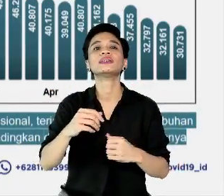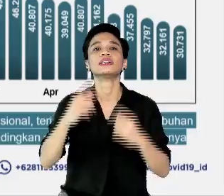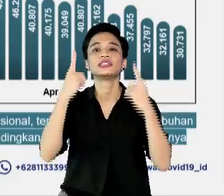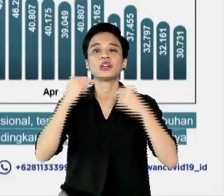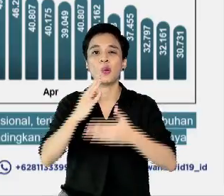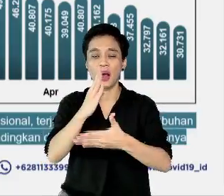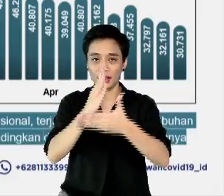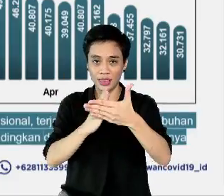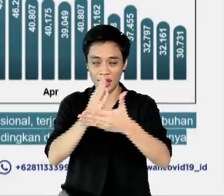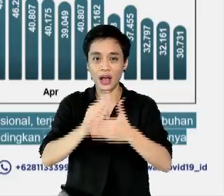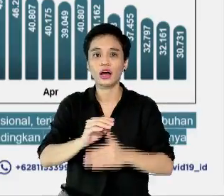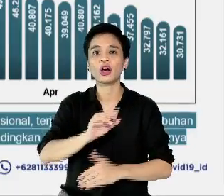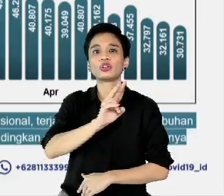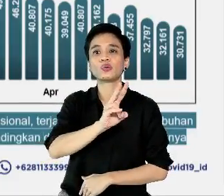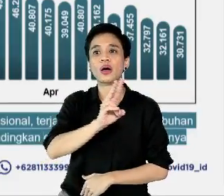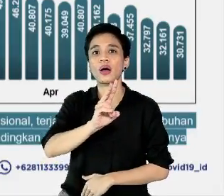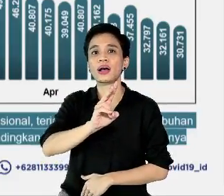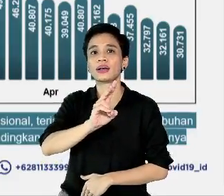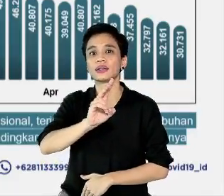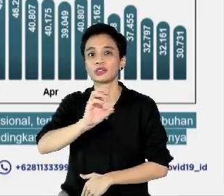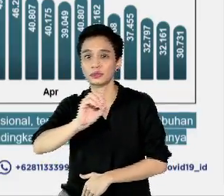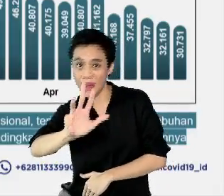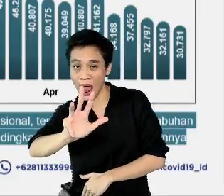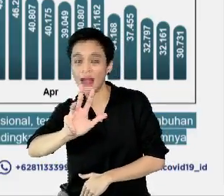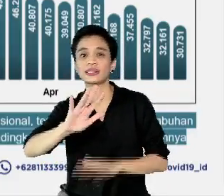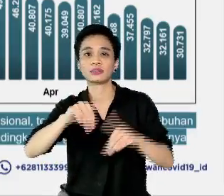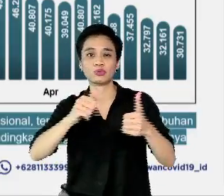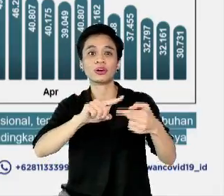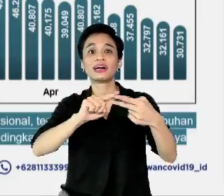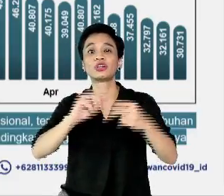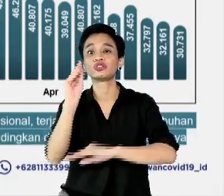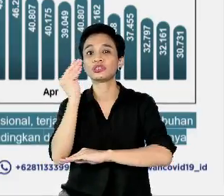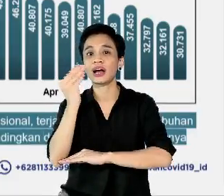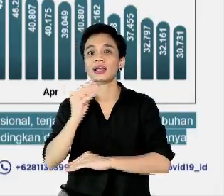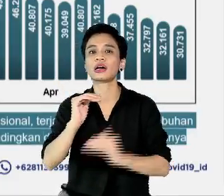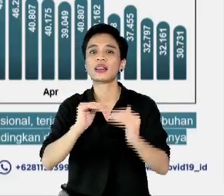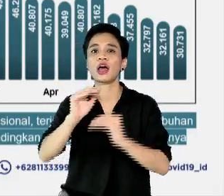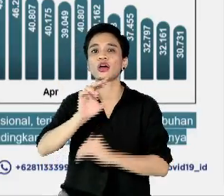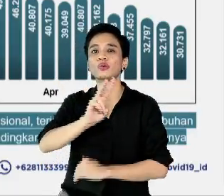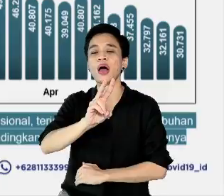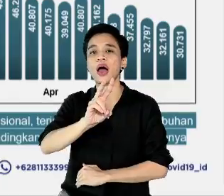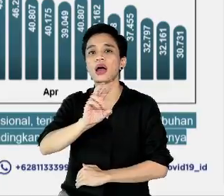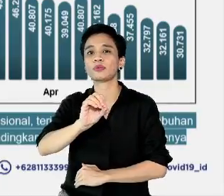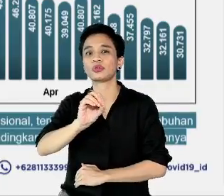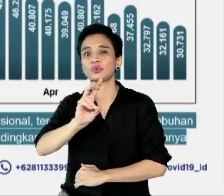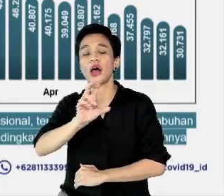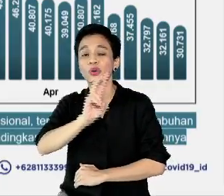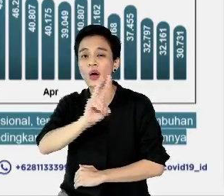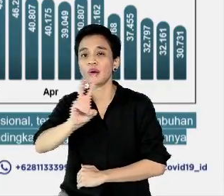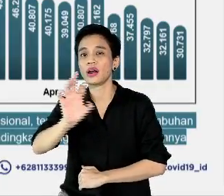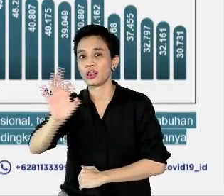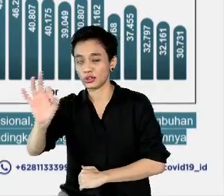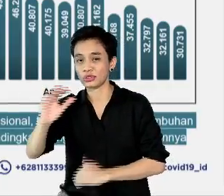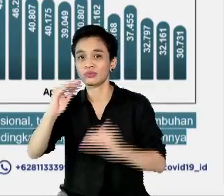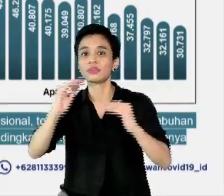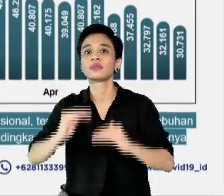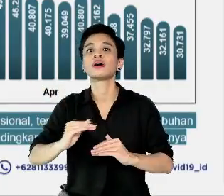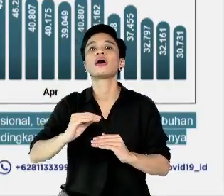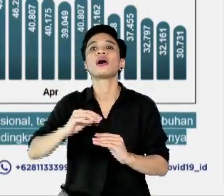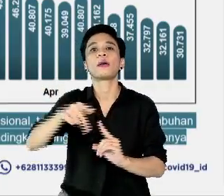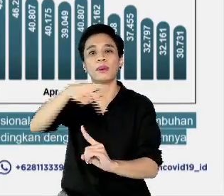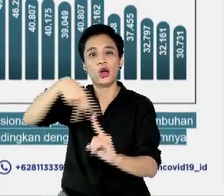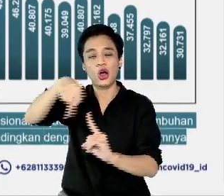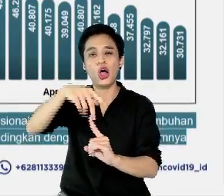naik sebesar 2.209 kesembuhan, DKI Jakarta naik 2.200 kesembuhan, Kepulauan Riau